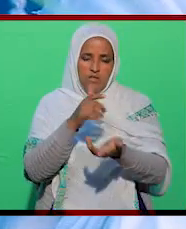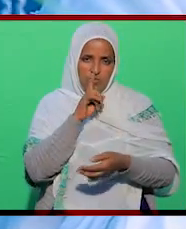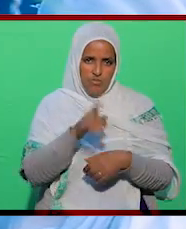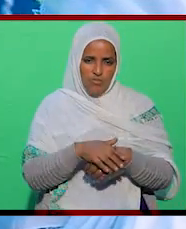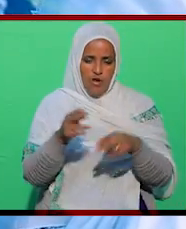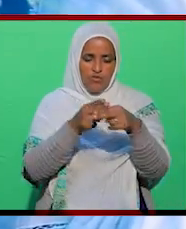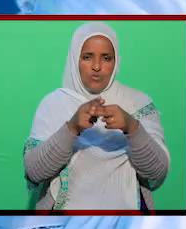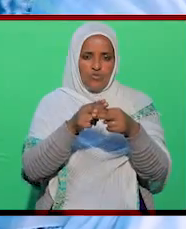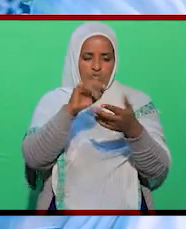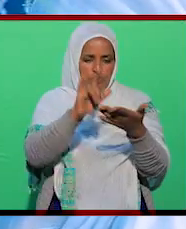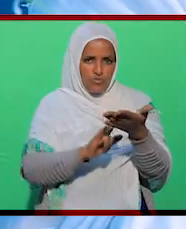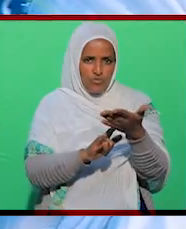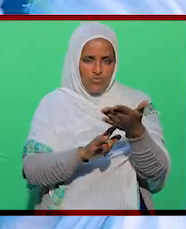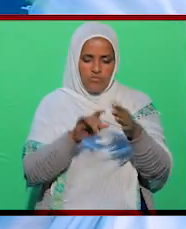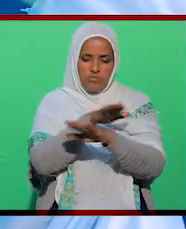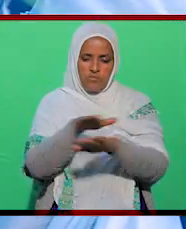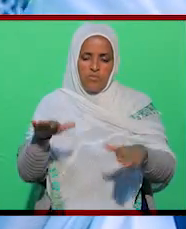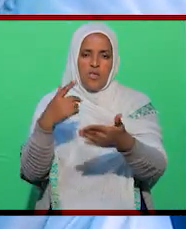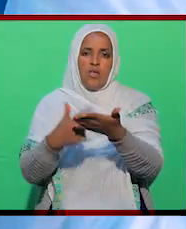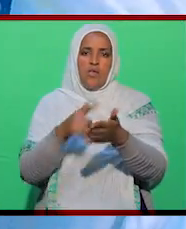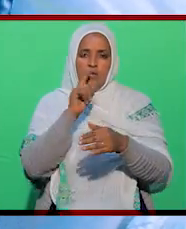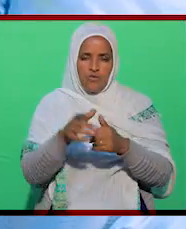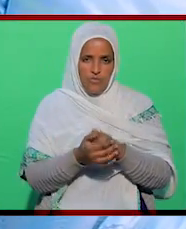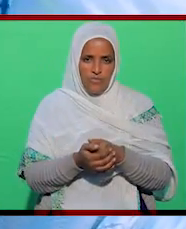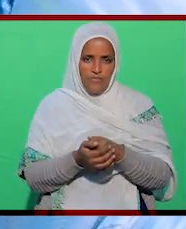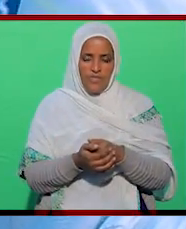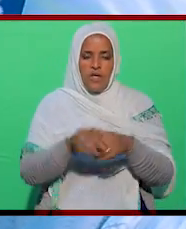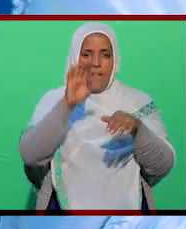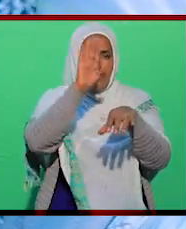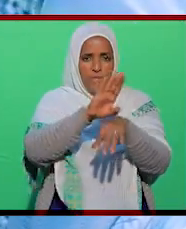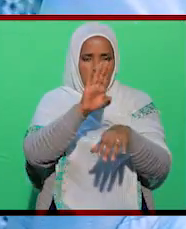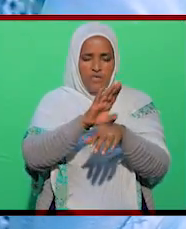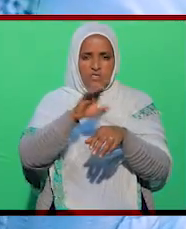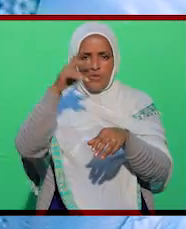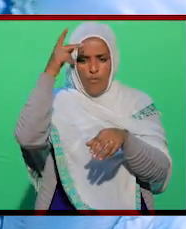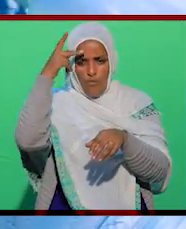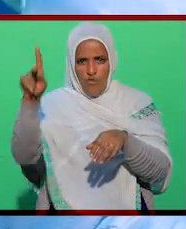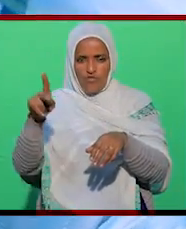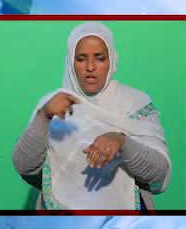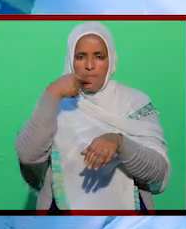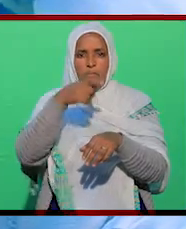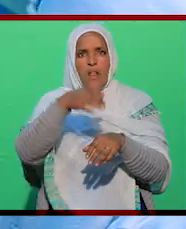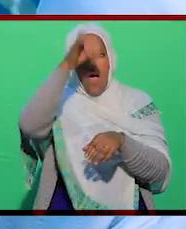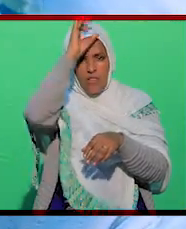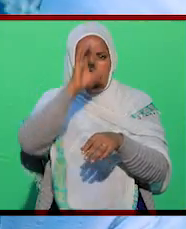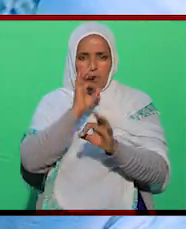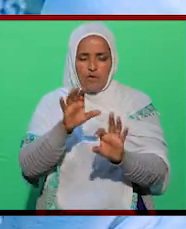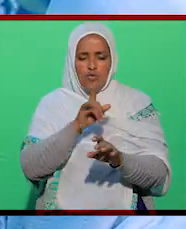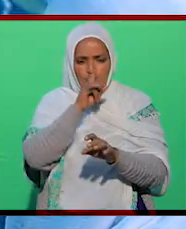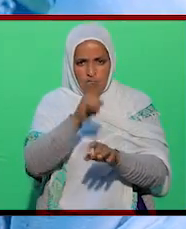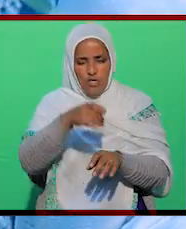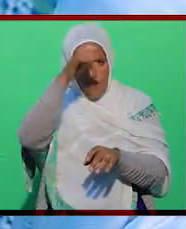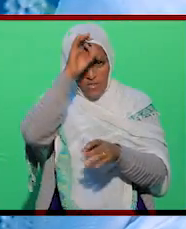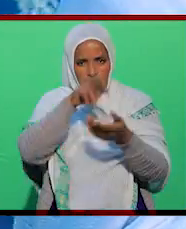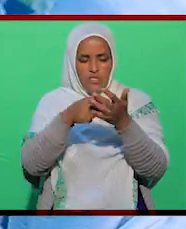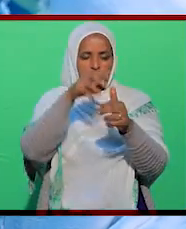ባጭሩ። ምንም ዝርዝሩ መደምደሚያው ይሄ ነው። ቦቶም ላይ ቤተክርስቲያን ፕሮፌሽናል የሚባል አጥማቂ የለም። እውነተኛ